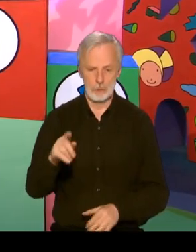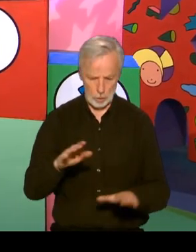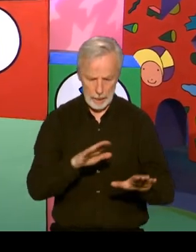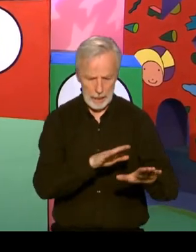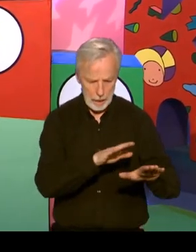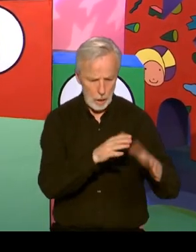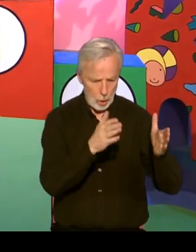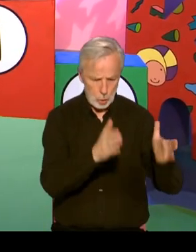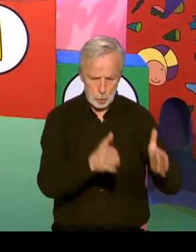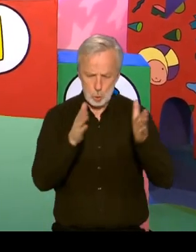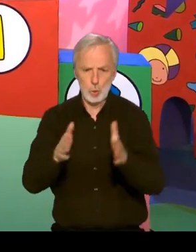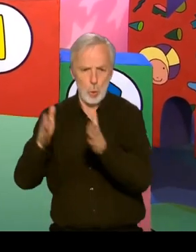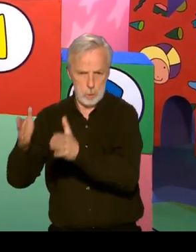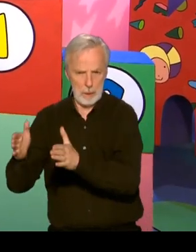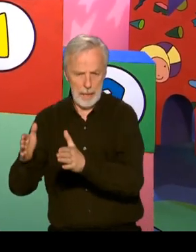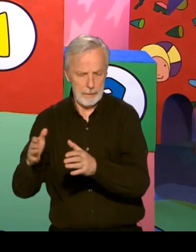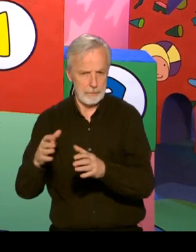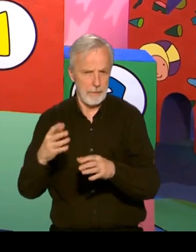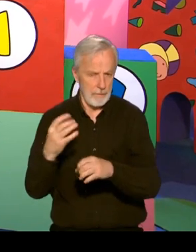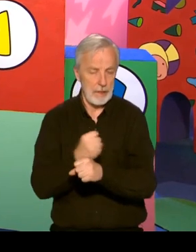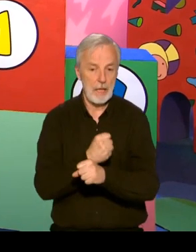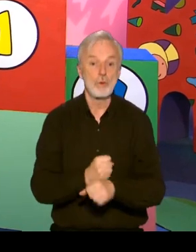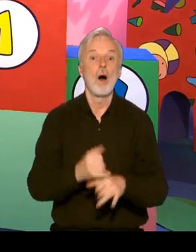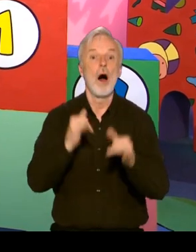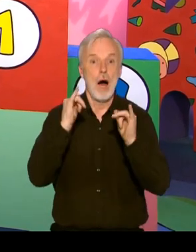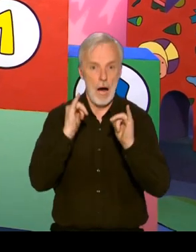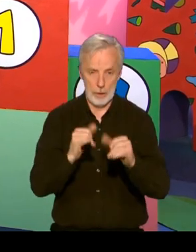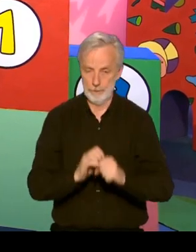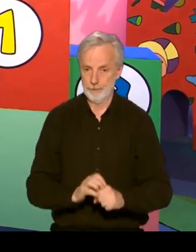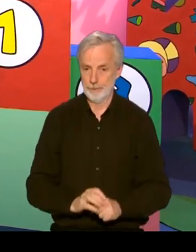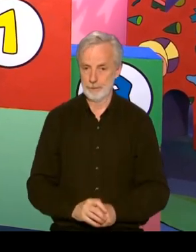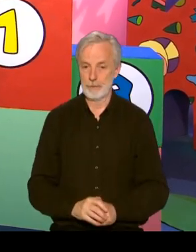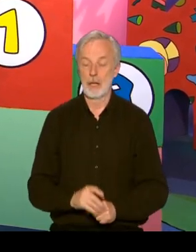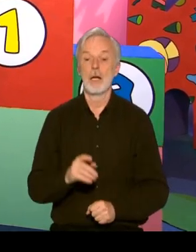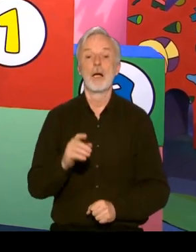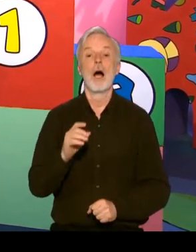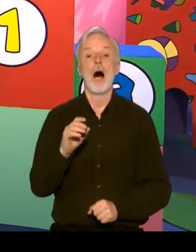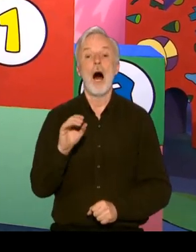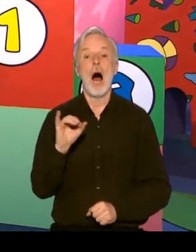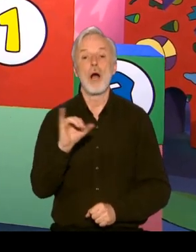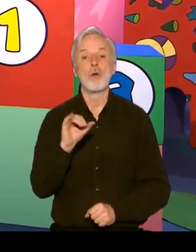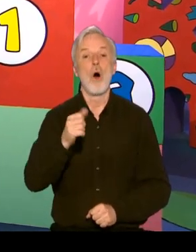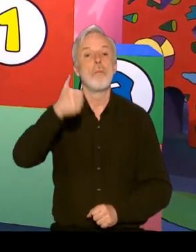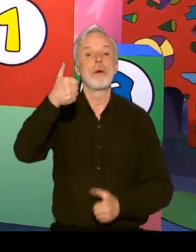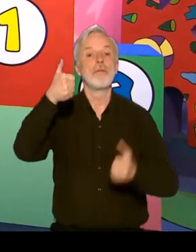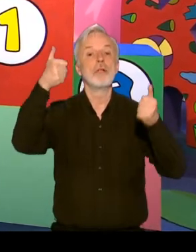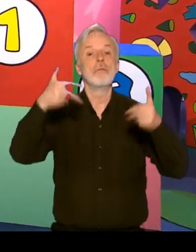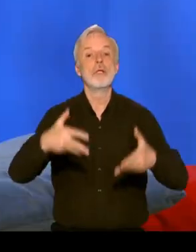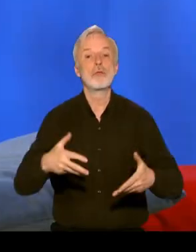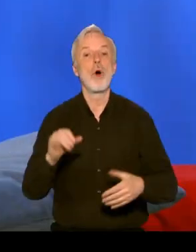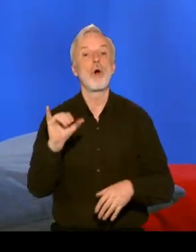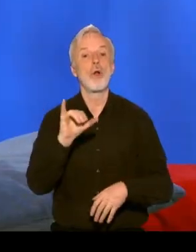Filipku. Stupních vítězů. No správně, kdo pak to asi bude?